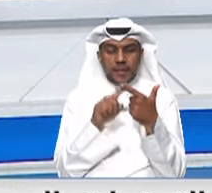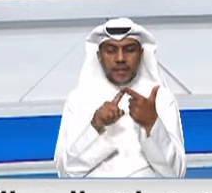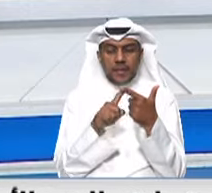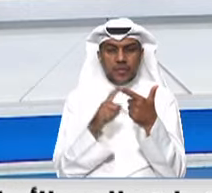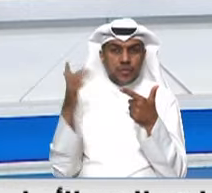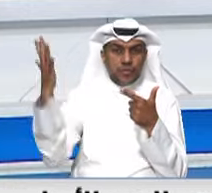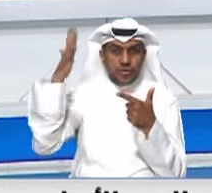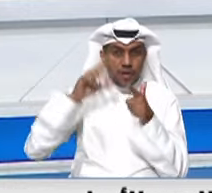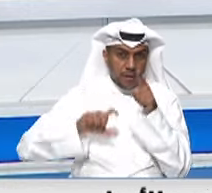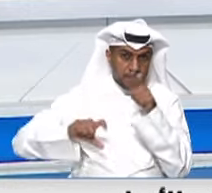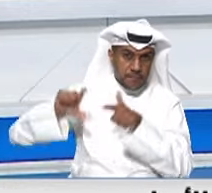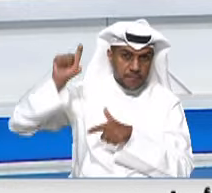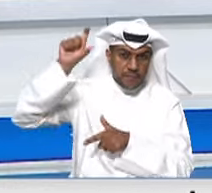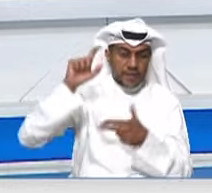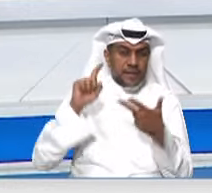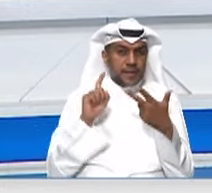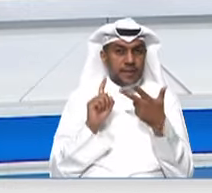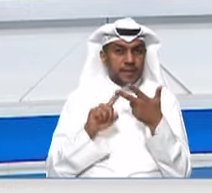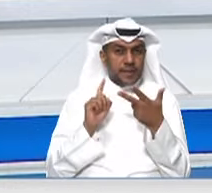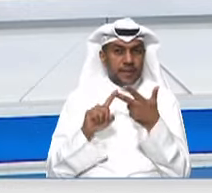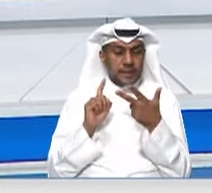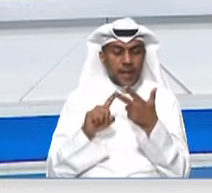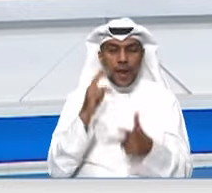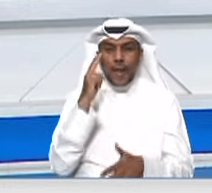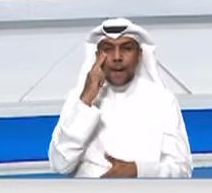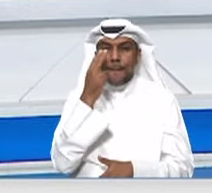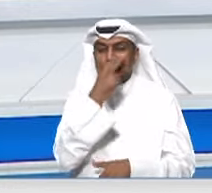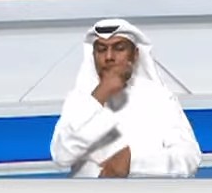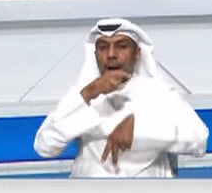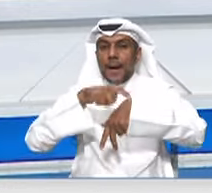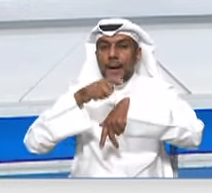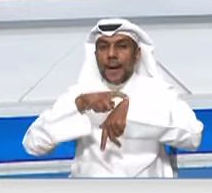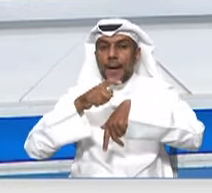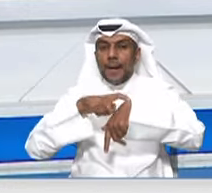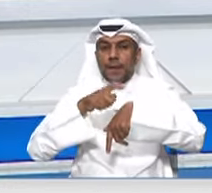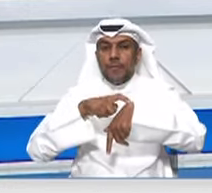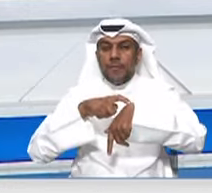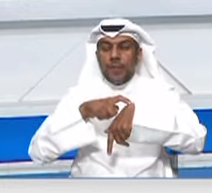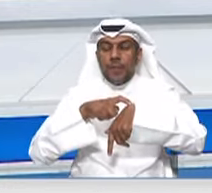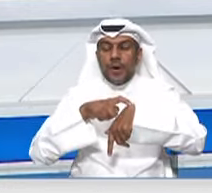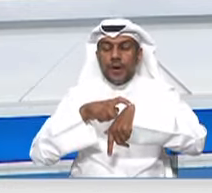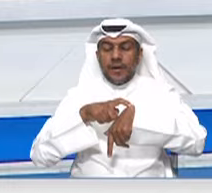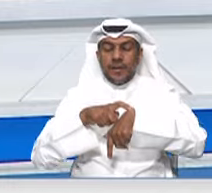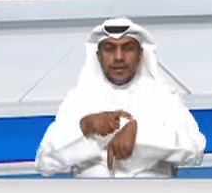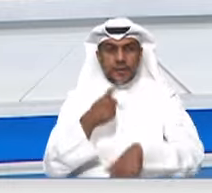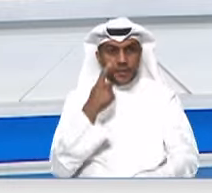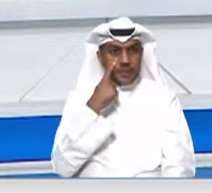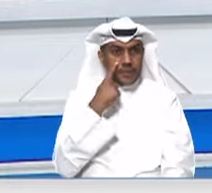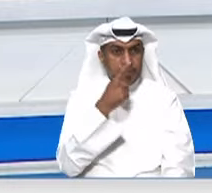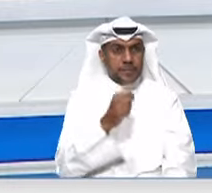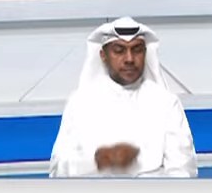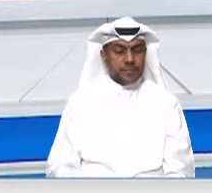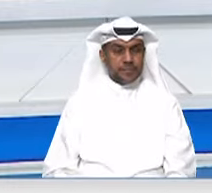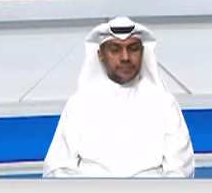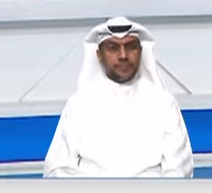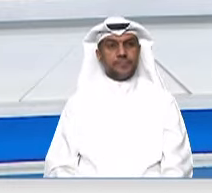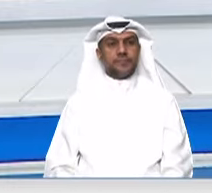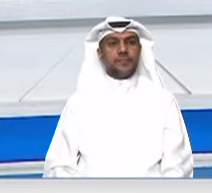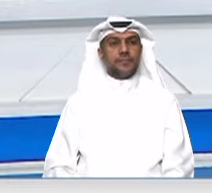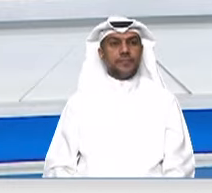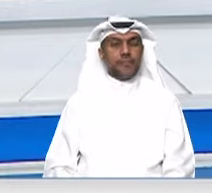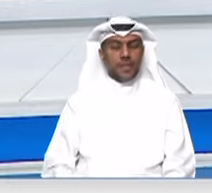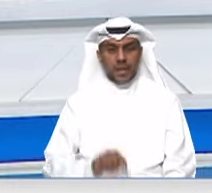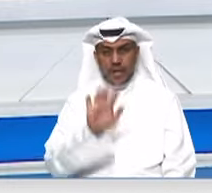3:41 موعد شروق الشمس الساعة 5:07، موعد أذان المغرب الساعة 6:24. بالنسبة